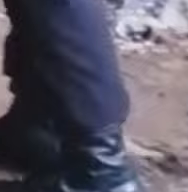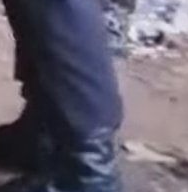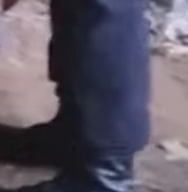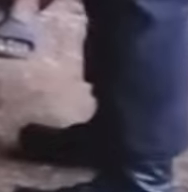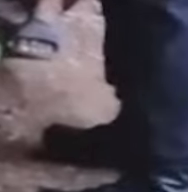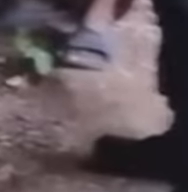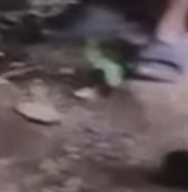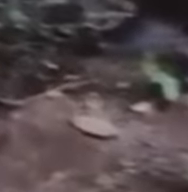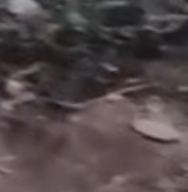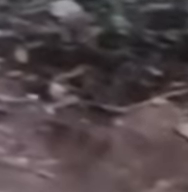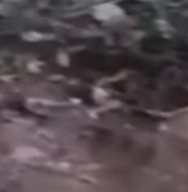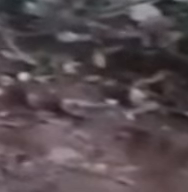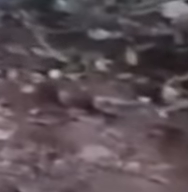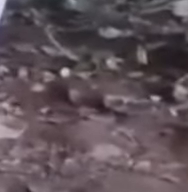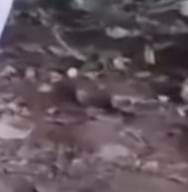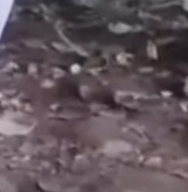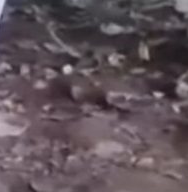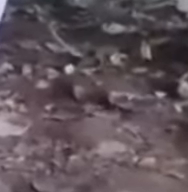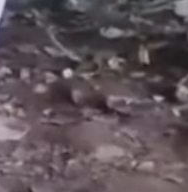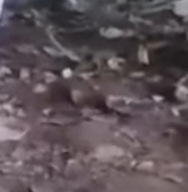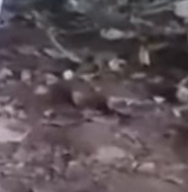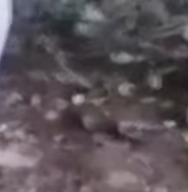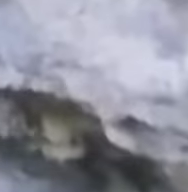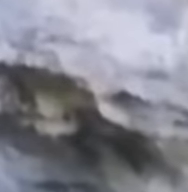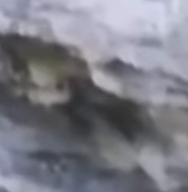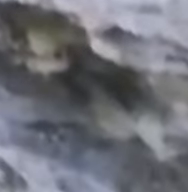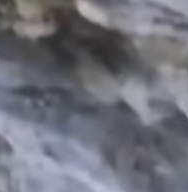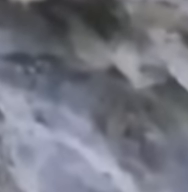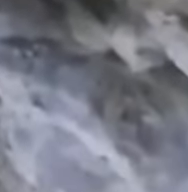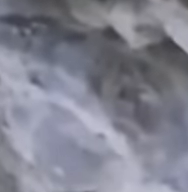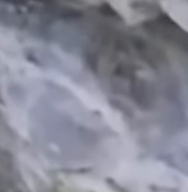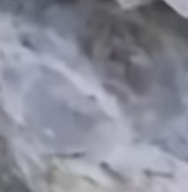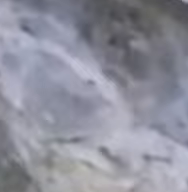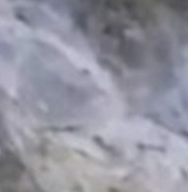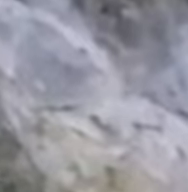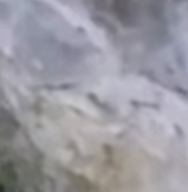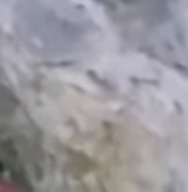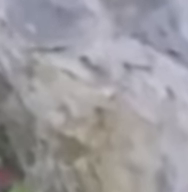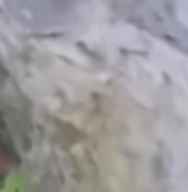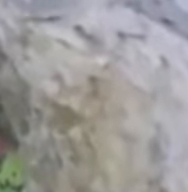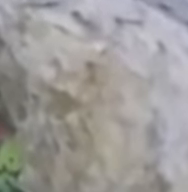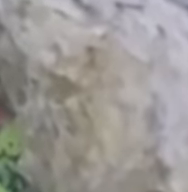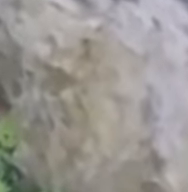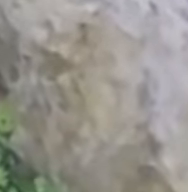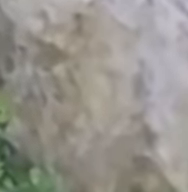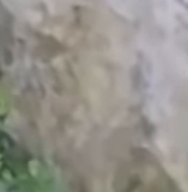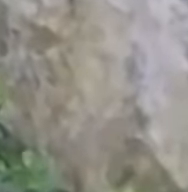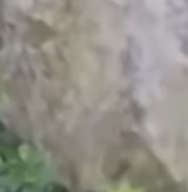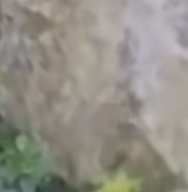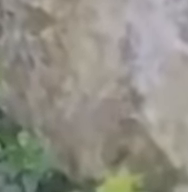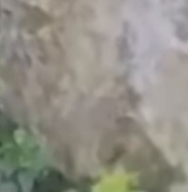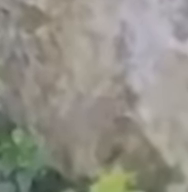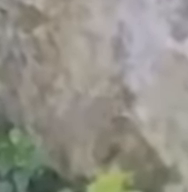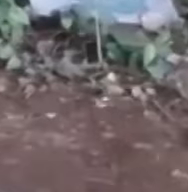hanya menyediakan selembar terpal sebagai alas tidur. Di dalam gua sempit ini, Guntur dan putranya hanya dilengkapi